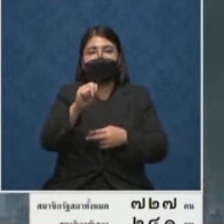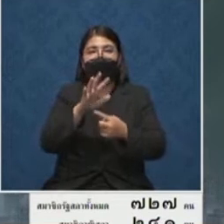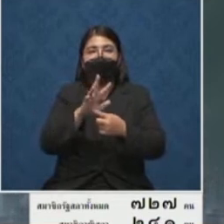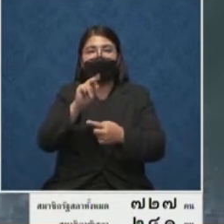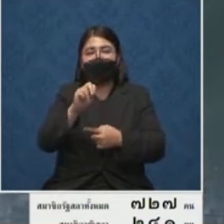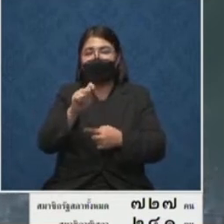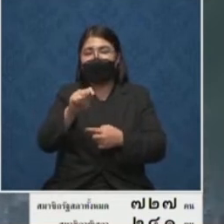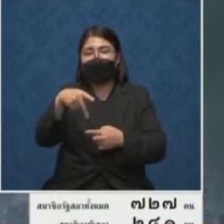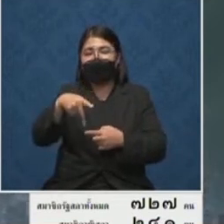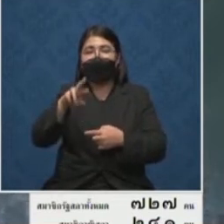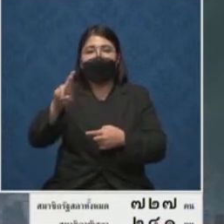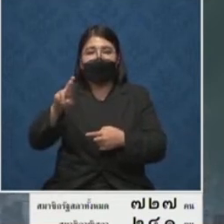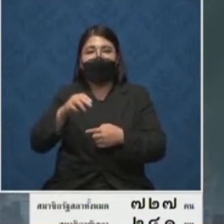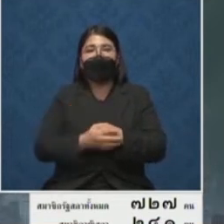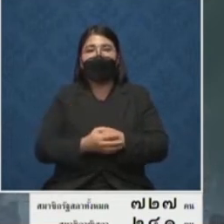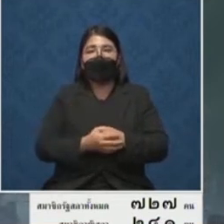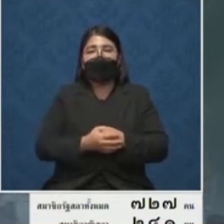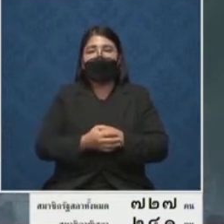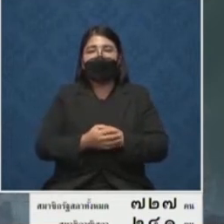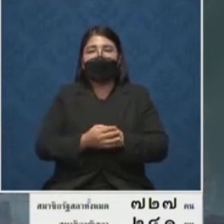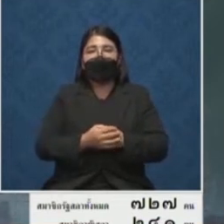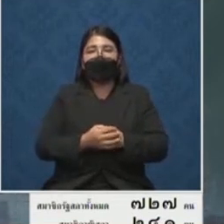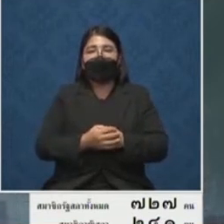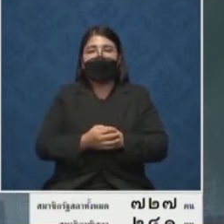669พลเอกอนันตพรกาญจนรั